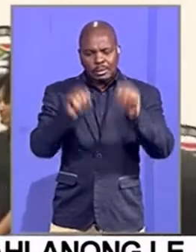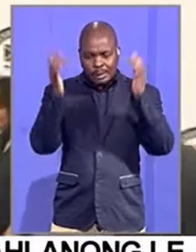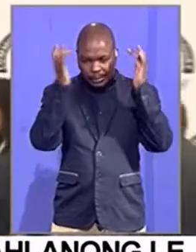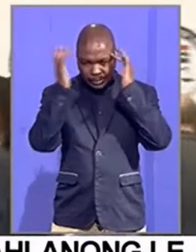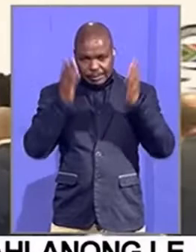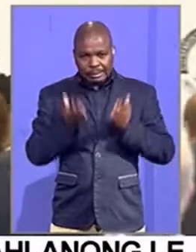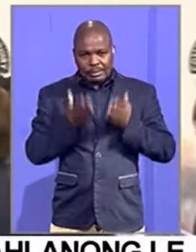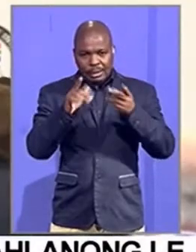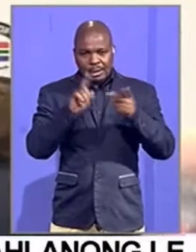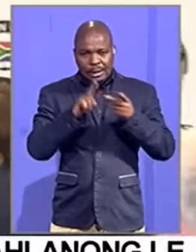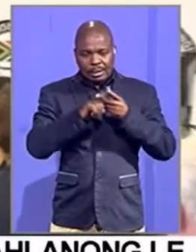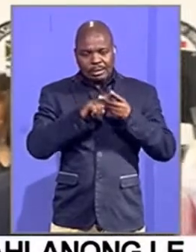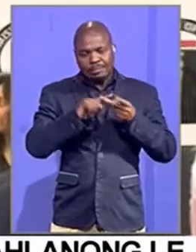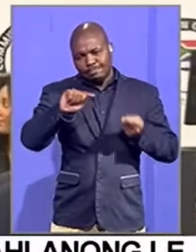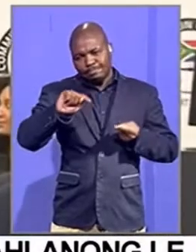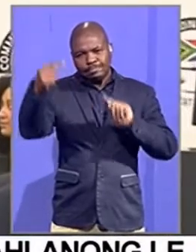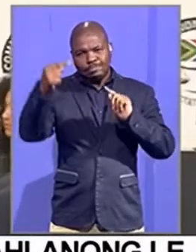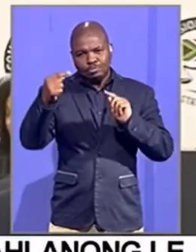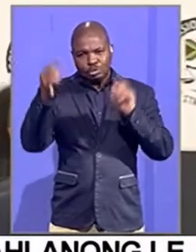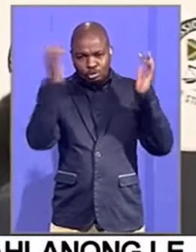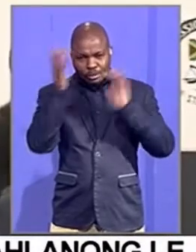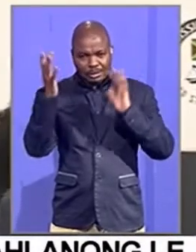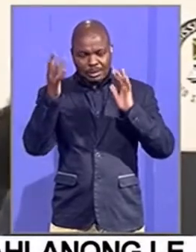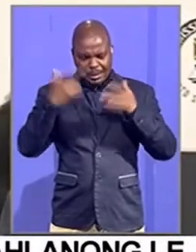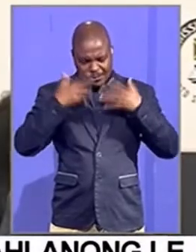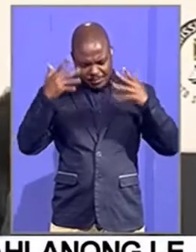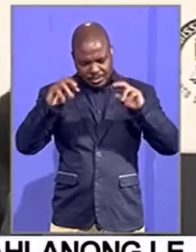intelligence le counter intelligence ke